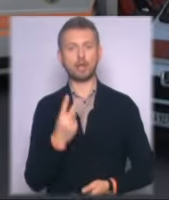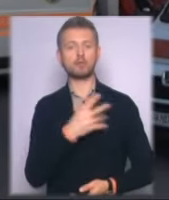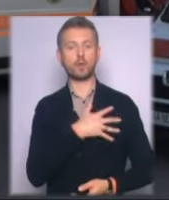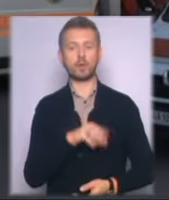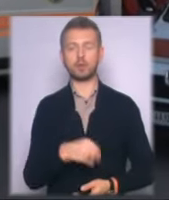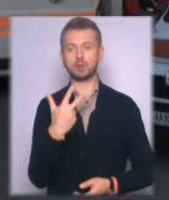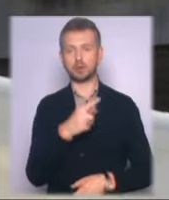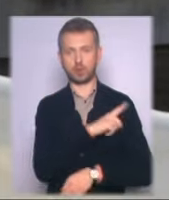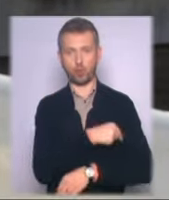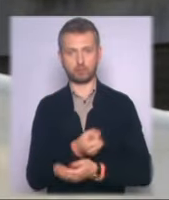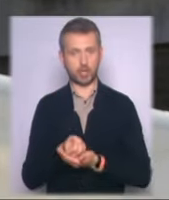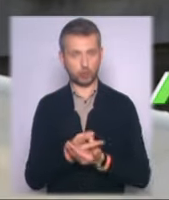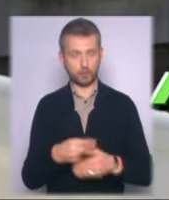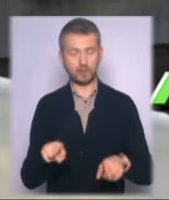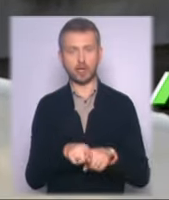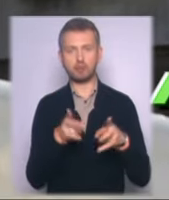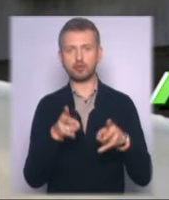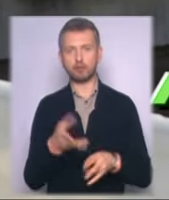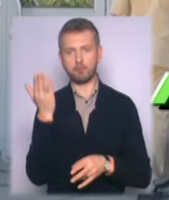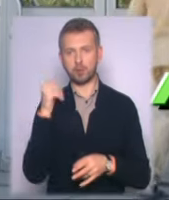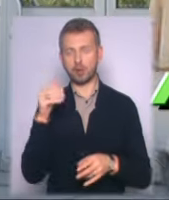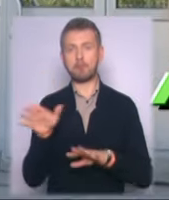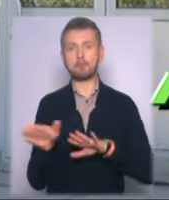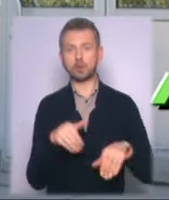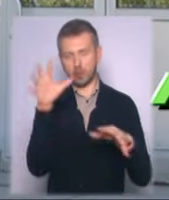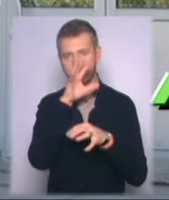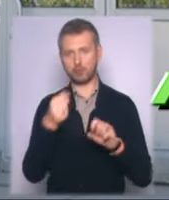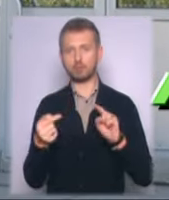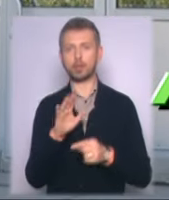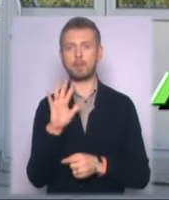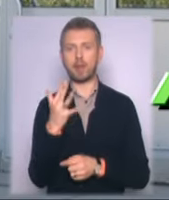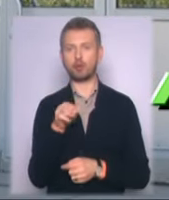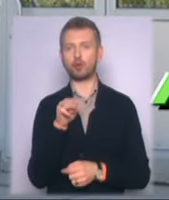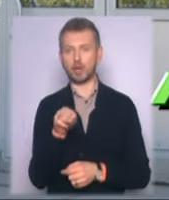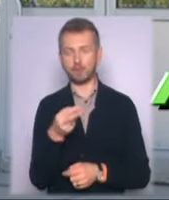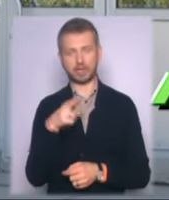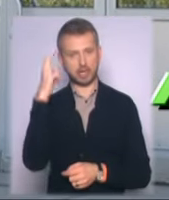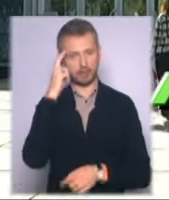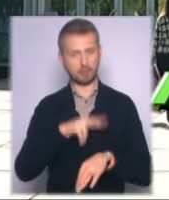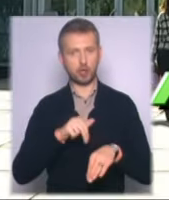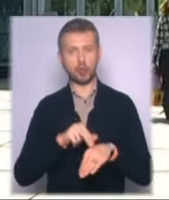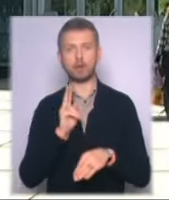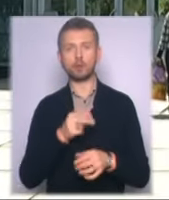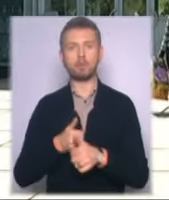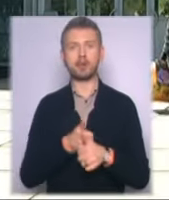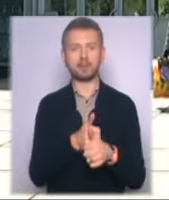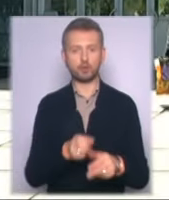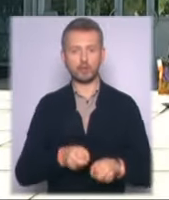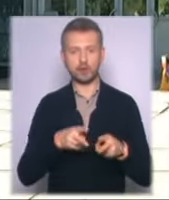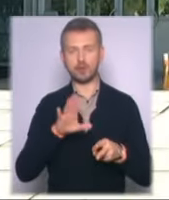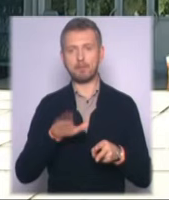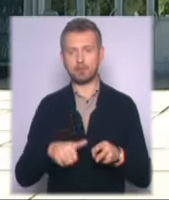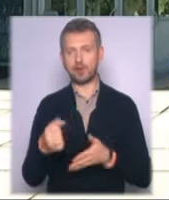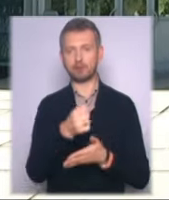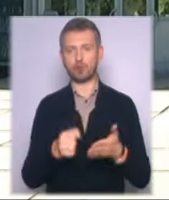троє госпіталізованих. З такими жертвами минула ніч проти 5 травня для столичних міліціонерів, які переслідували злочинців після збройного нападу на